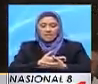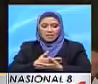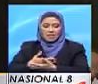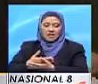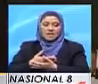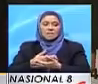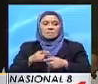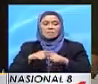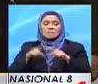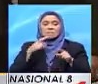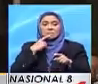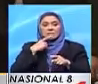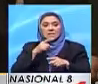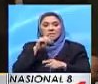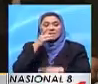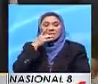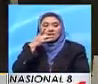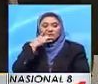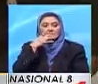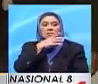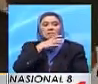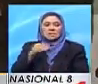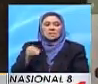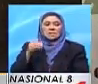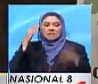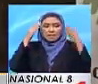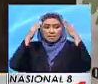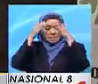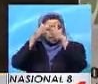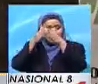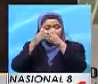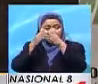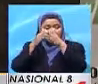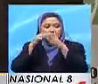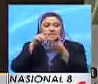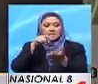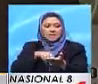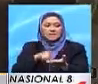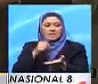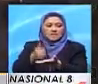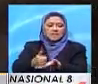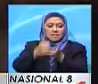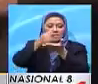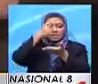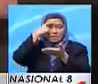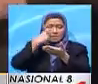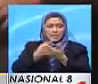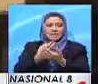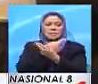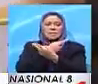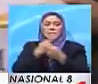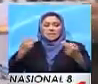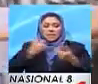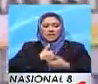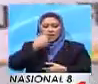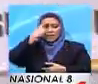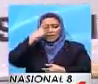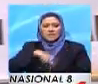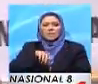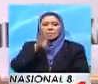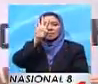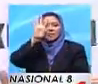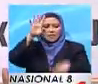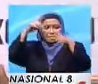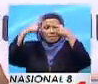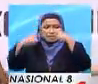peneroka wilayah mempagar Pah ini juga akan dibantu dalam mempersiapkan diri menghadapi empat sirkit kejohanan dunia bermula di